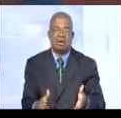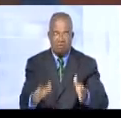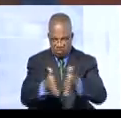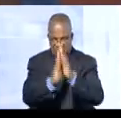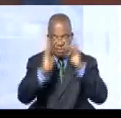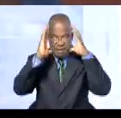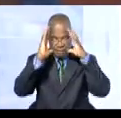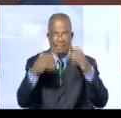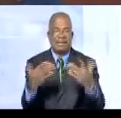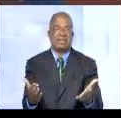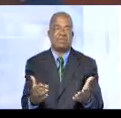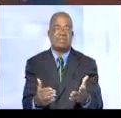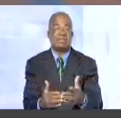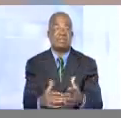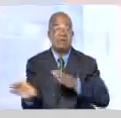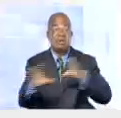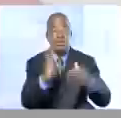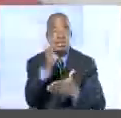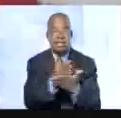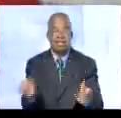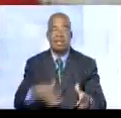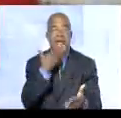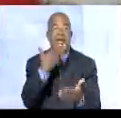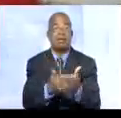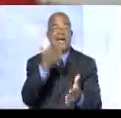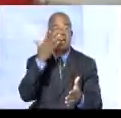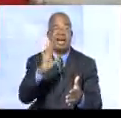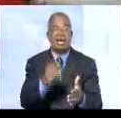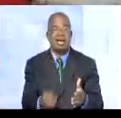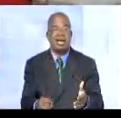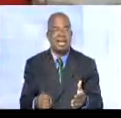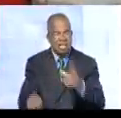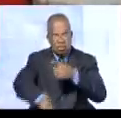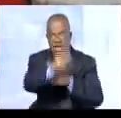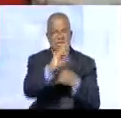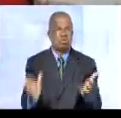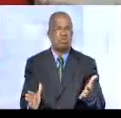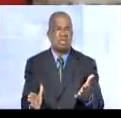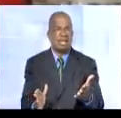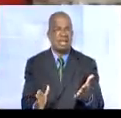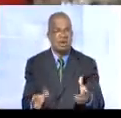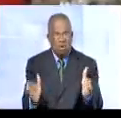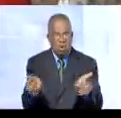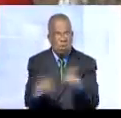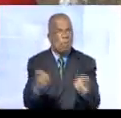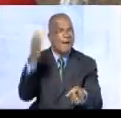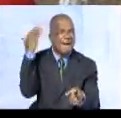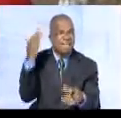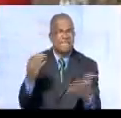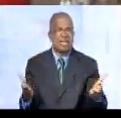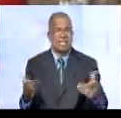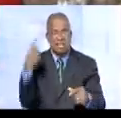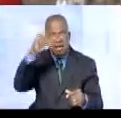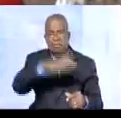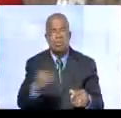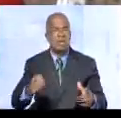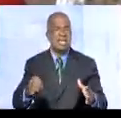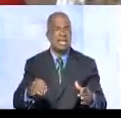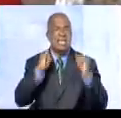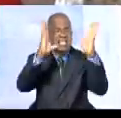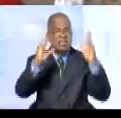Et puis, ça va passer. Bonne chance à eux. Ils n'ont qu'à jouer comme ils ont l'habitude de jouer pour faire plaisir à les Ivoiriens, pour